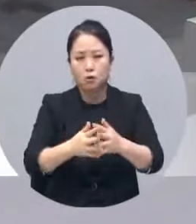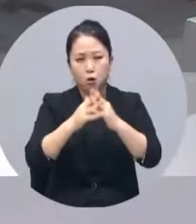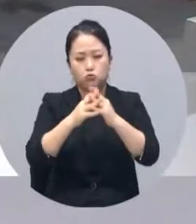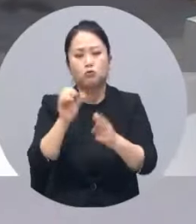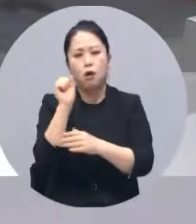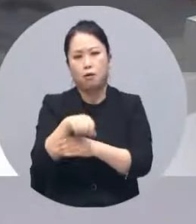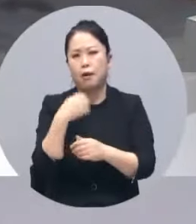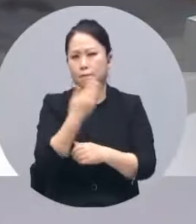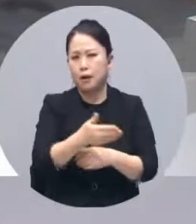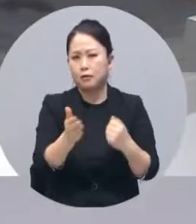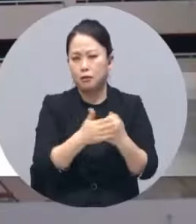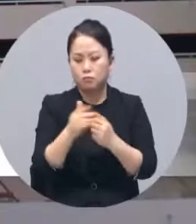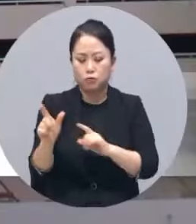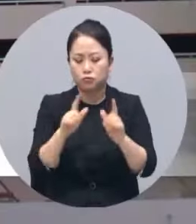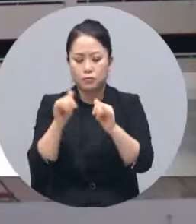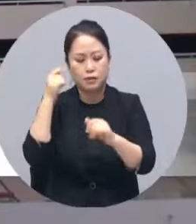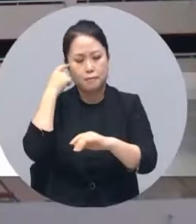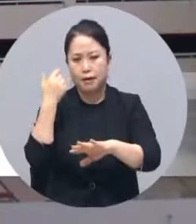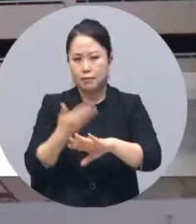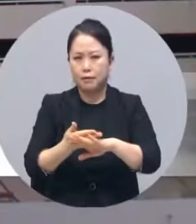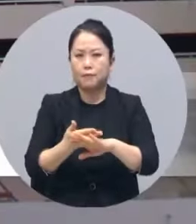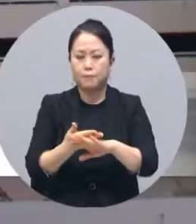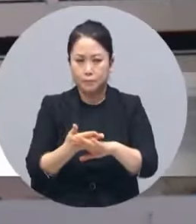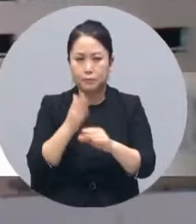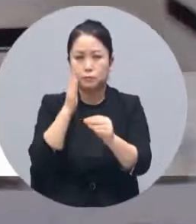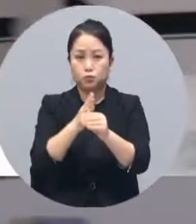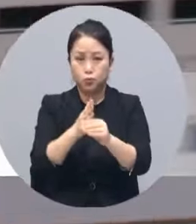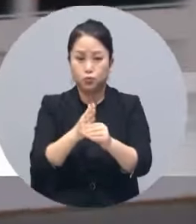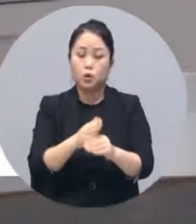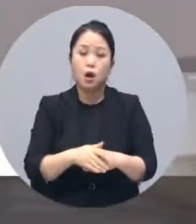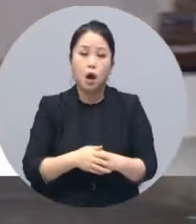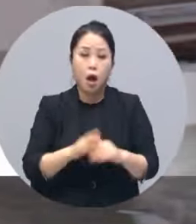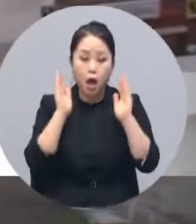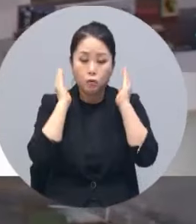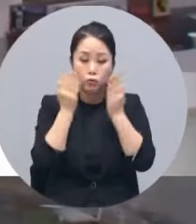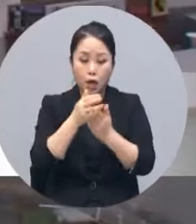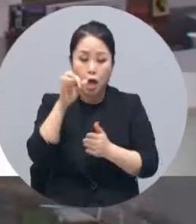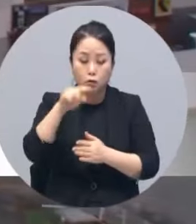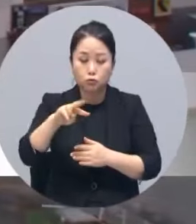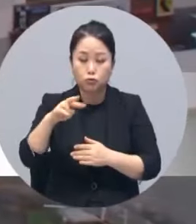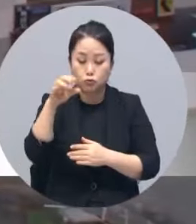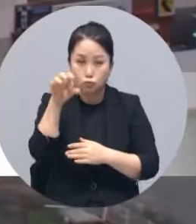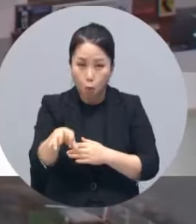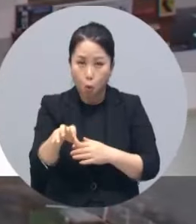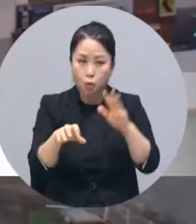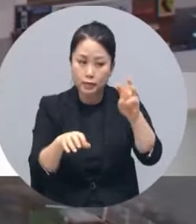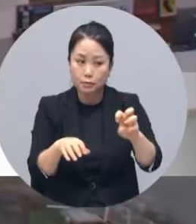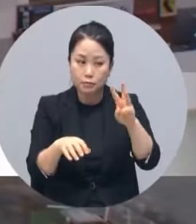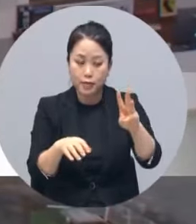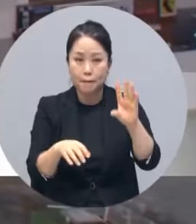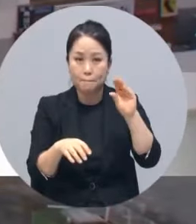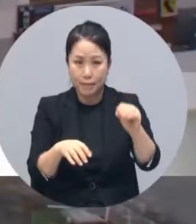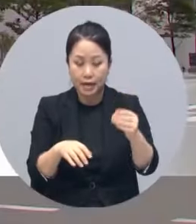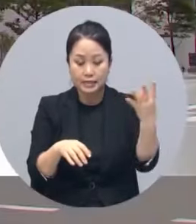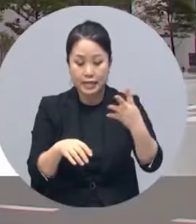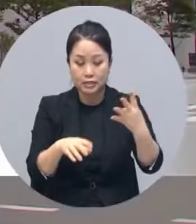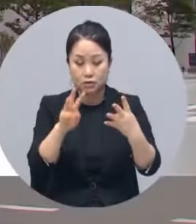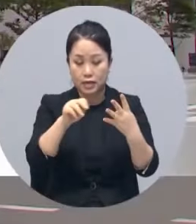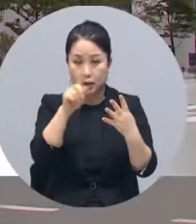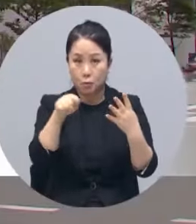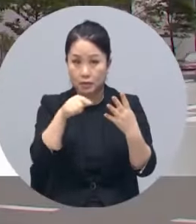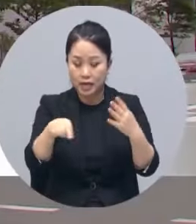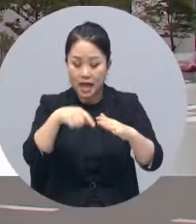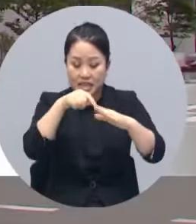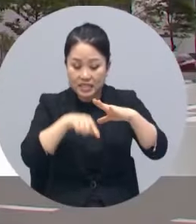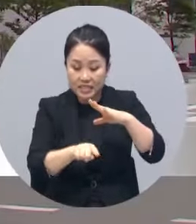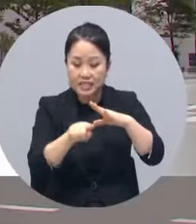주민 반발이 잇따르고 있습니다. 부산시는 최근 해운대 우동 33만 4천 제곱미터에 지하 8층, 지상